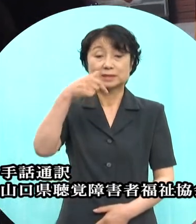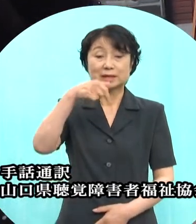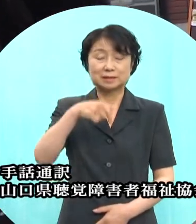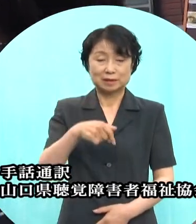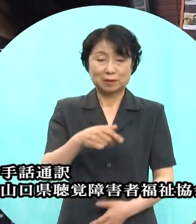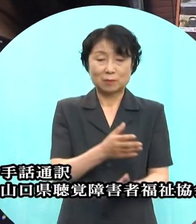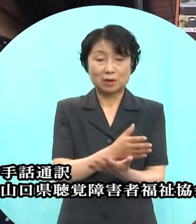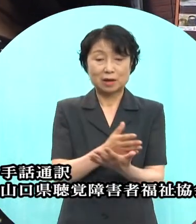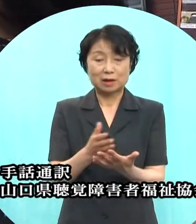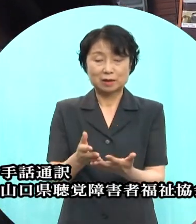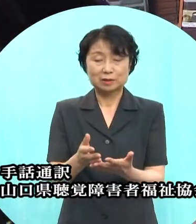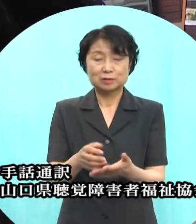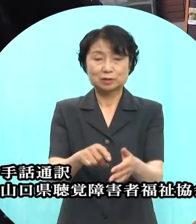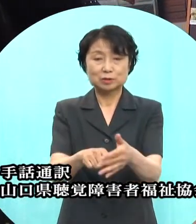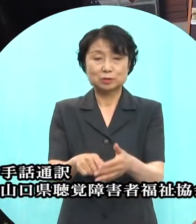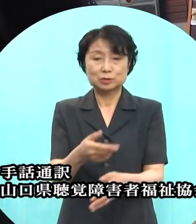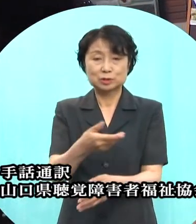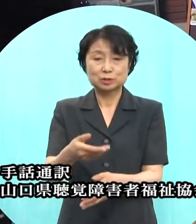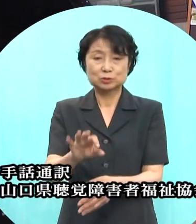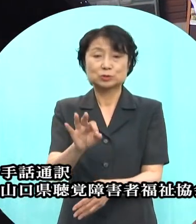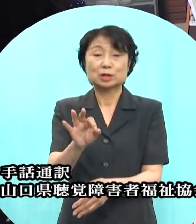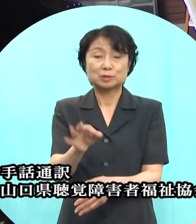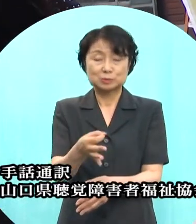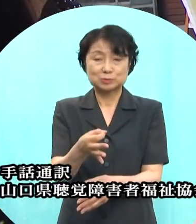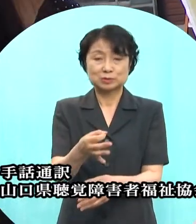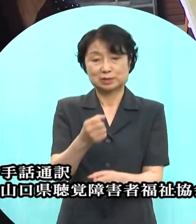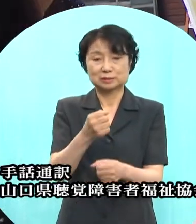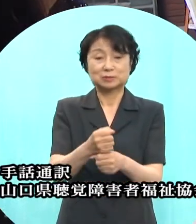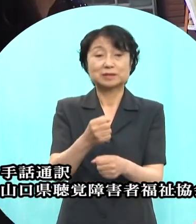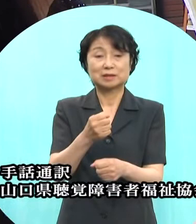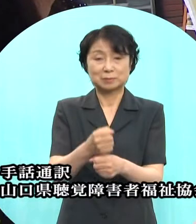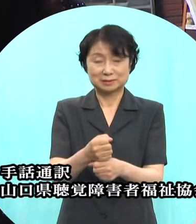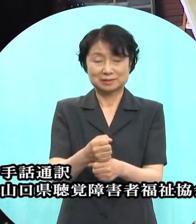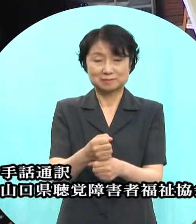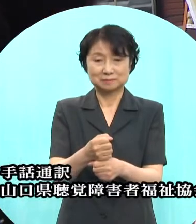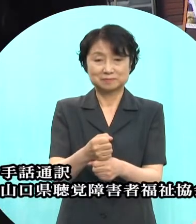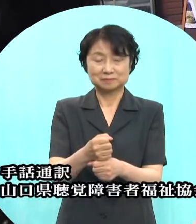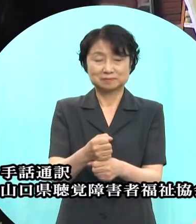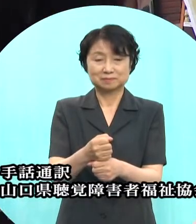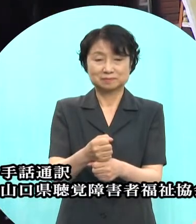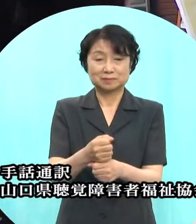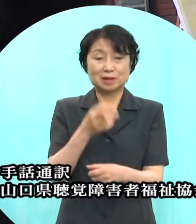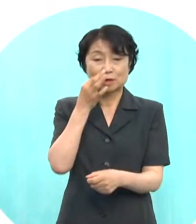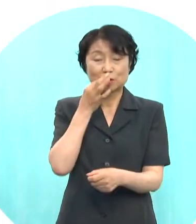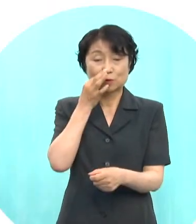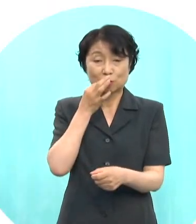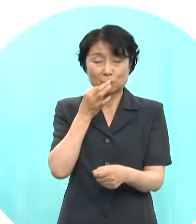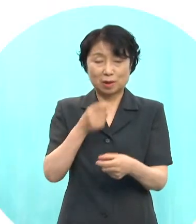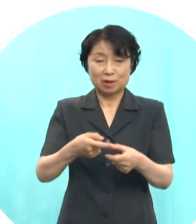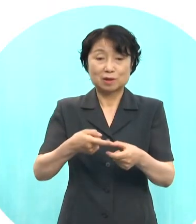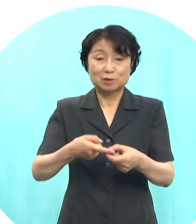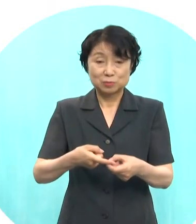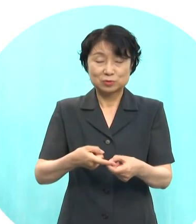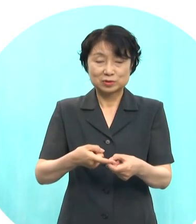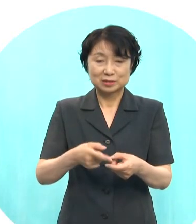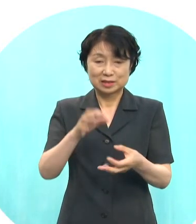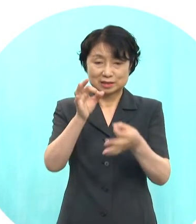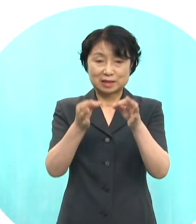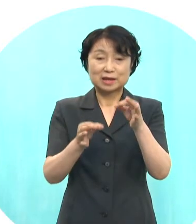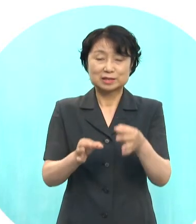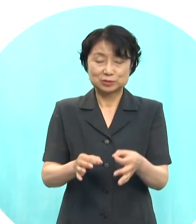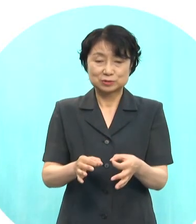山口市内ではあらゆる農林水産物が作られておりますけれども、はい、米、麦、